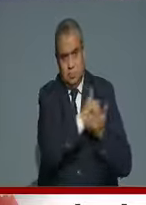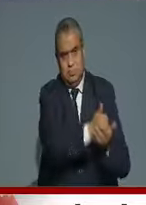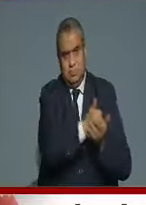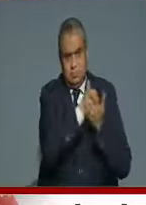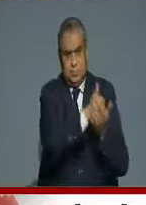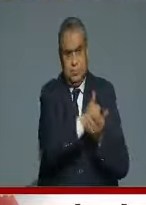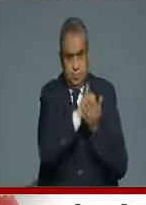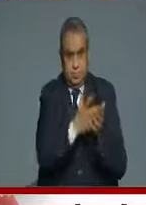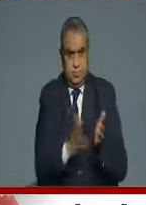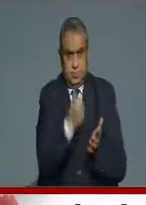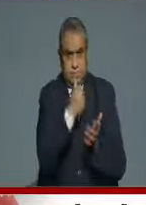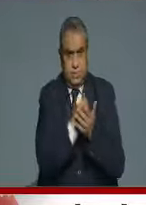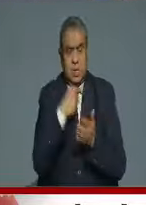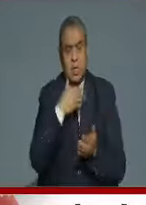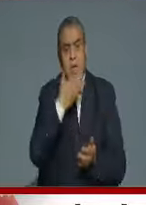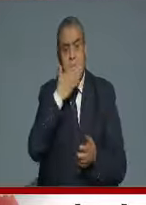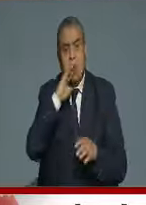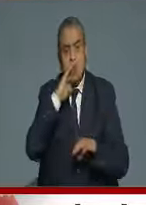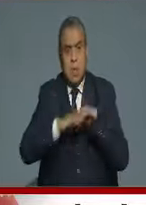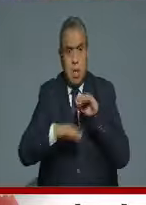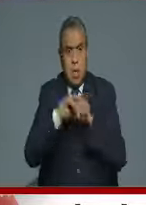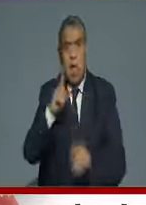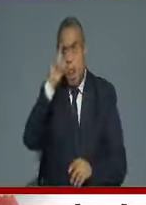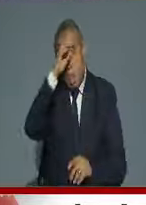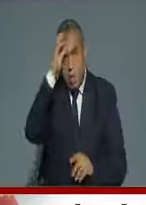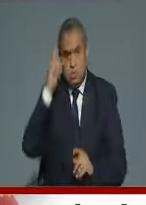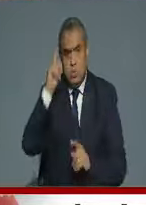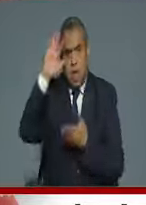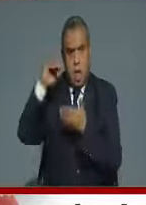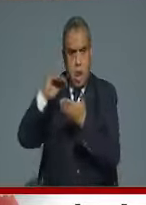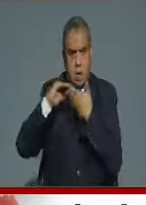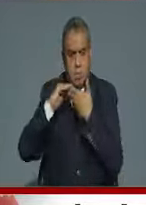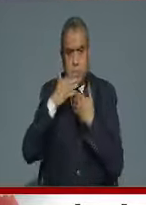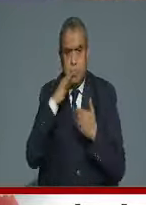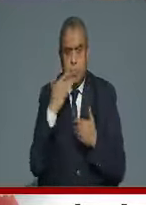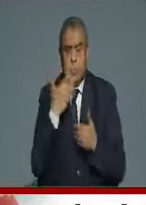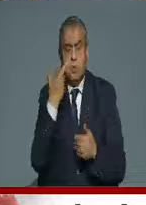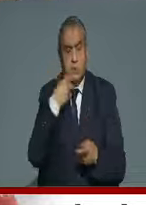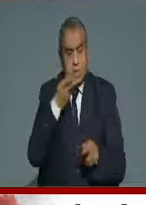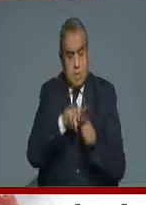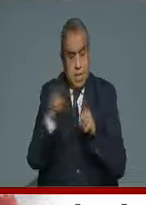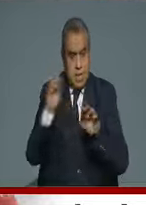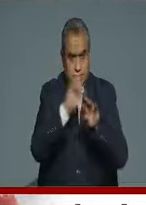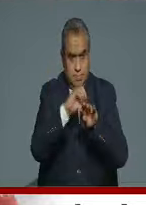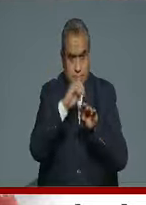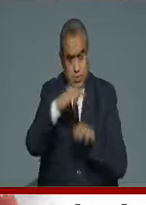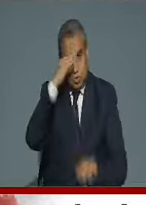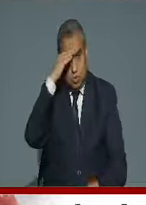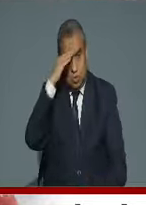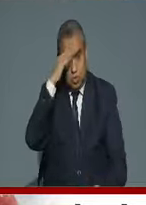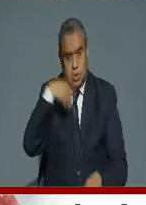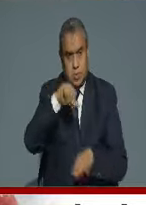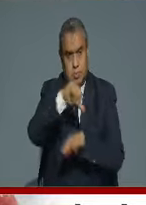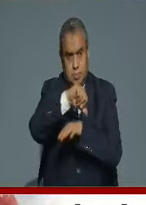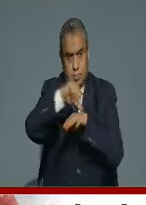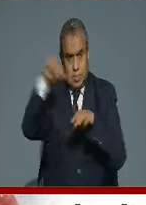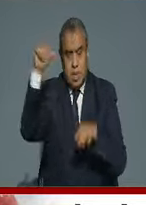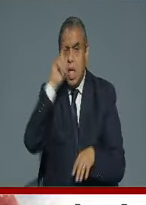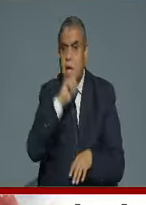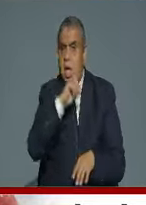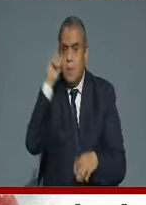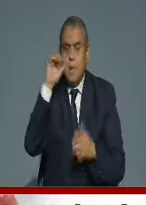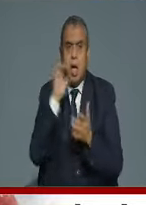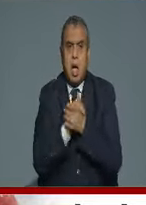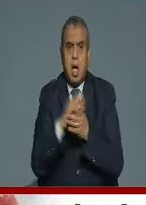وده من فضل ربنا سبحانه وتعالى. وهنا لازم أوجه الشكر لأشقائنا في الإمارات